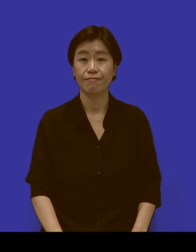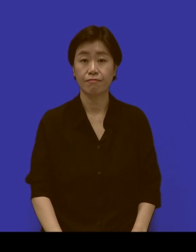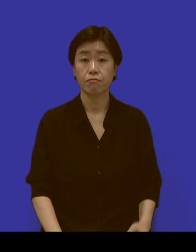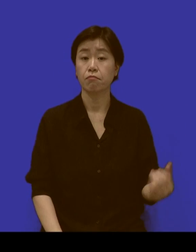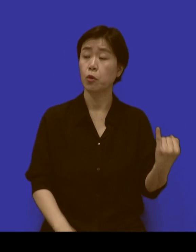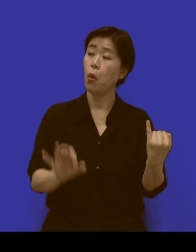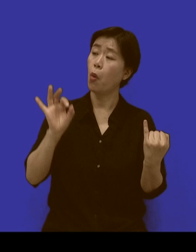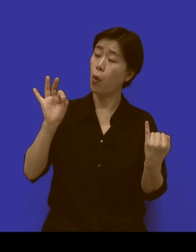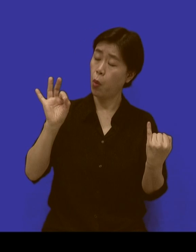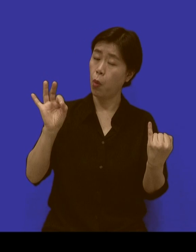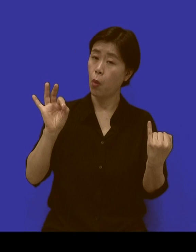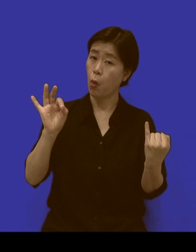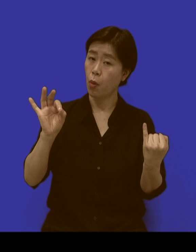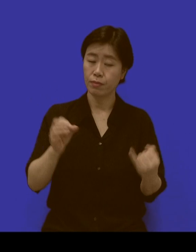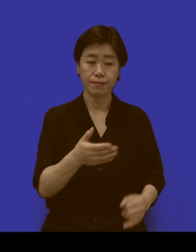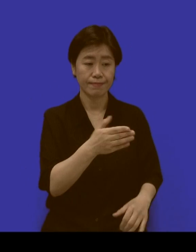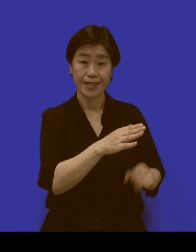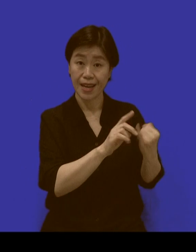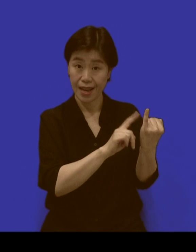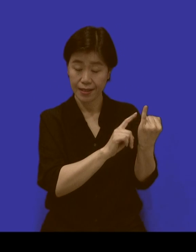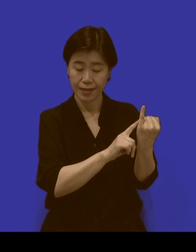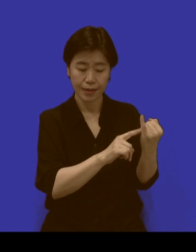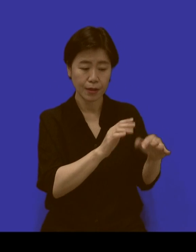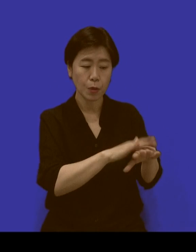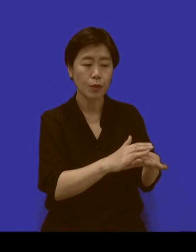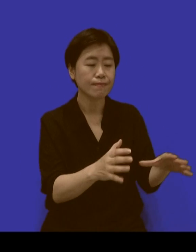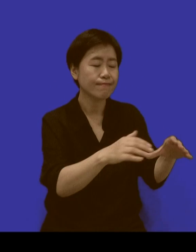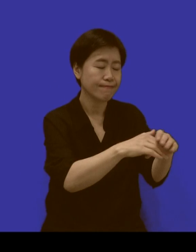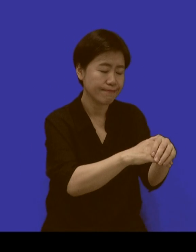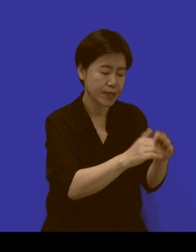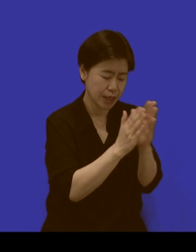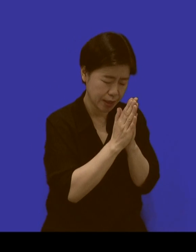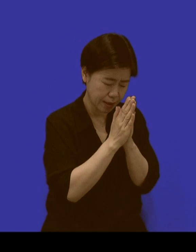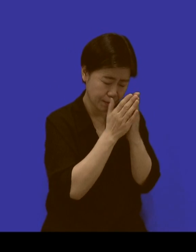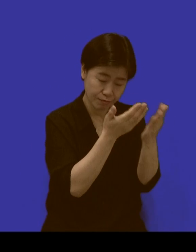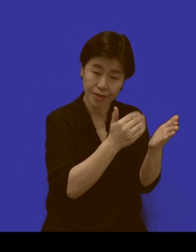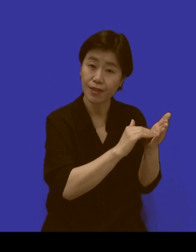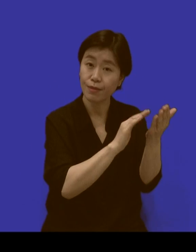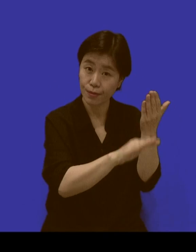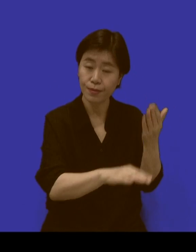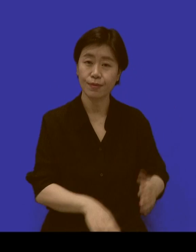허락해 주셔서 할머니 손을 잡고 기도해 드리고 나서